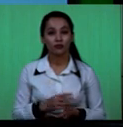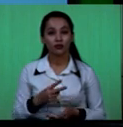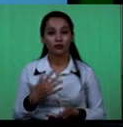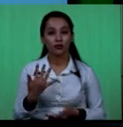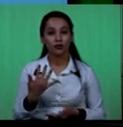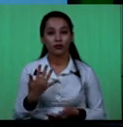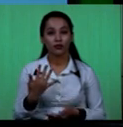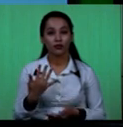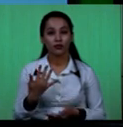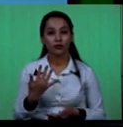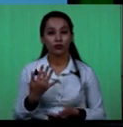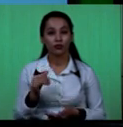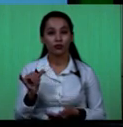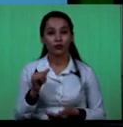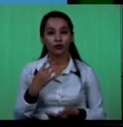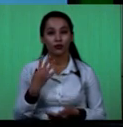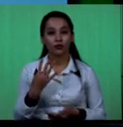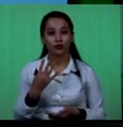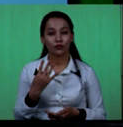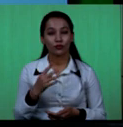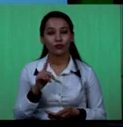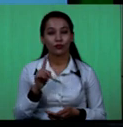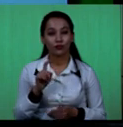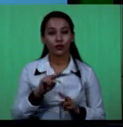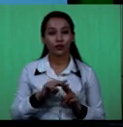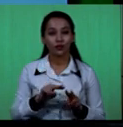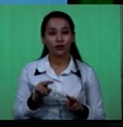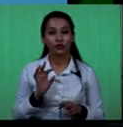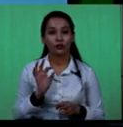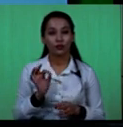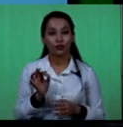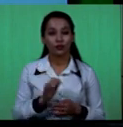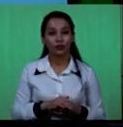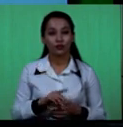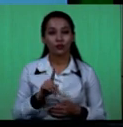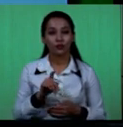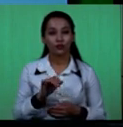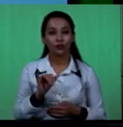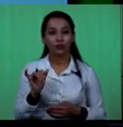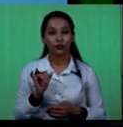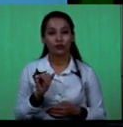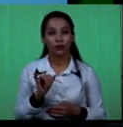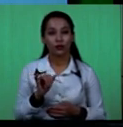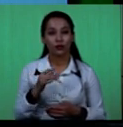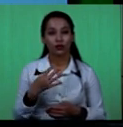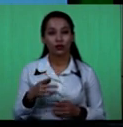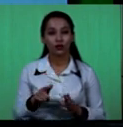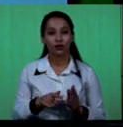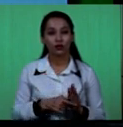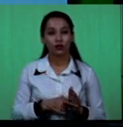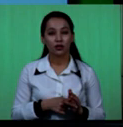25 bilan 4 ning ko'paytmasi 100 ga teng. 100 bilan 47 ning ko'paytmasi